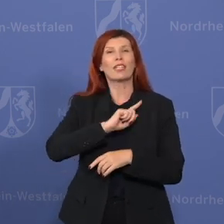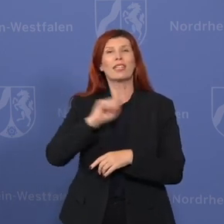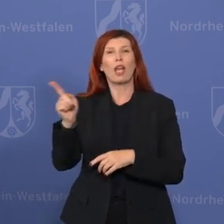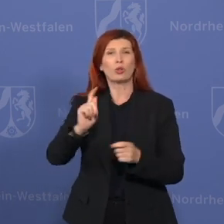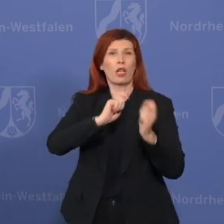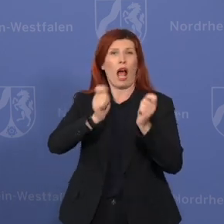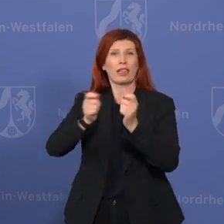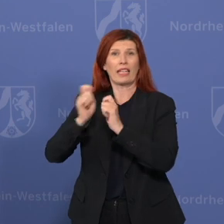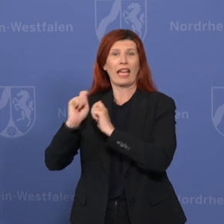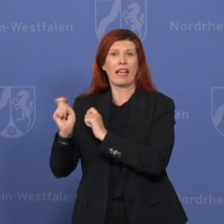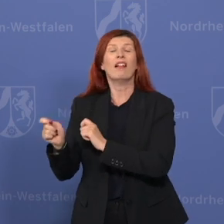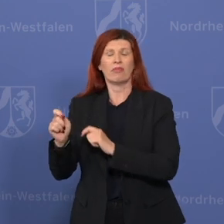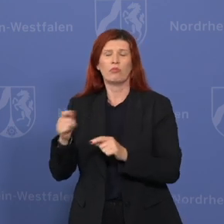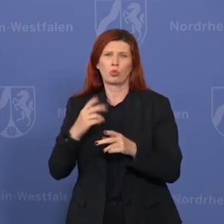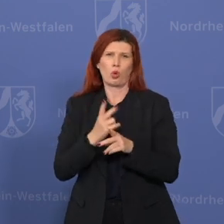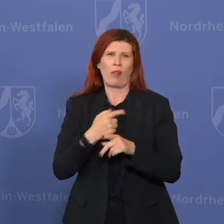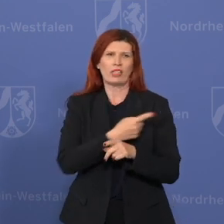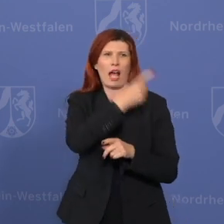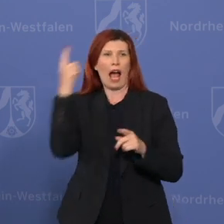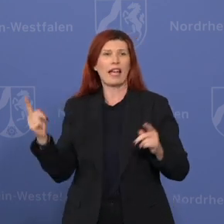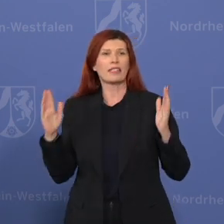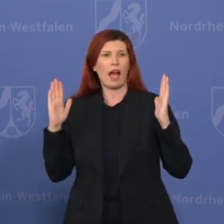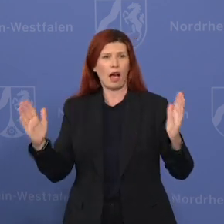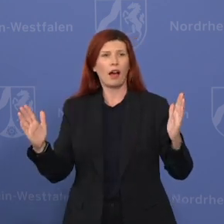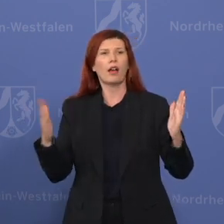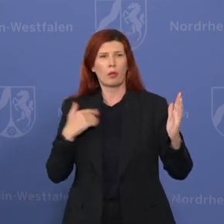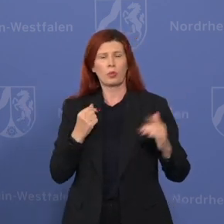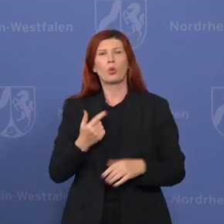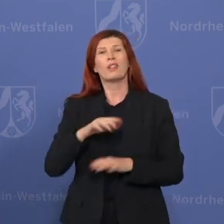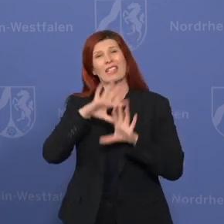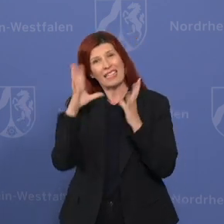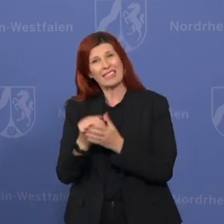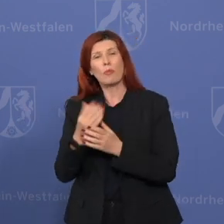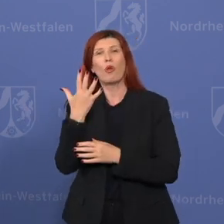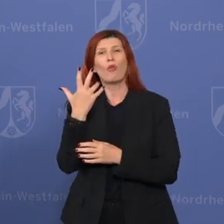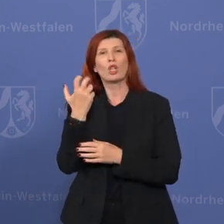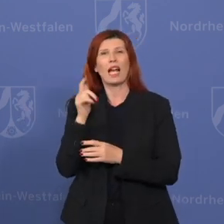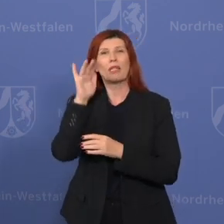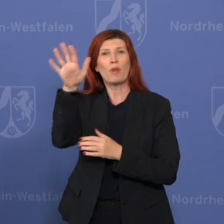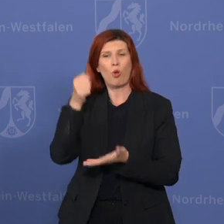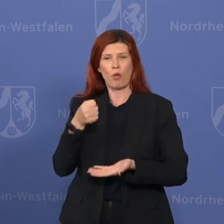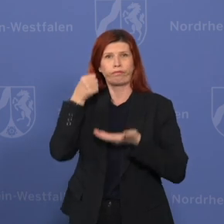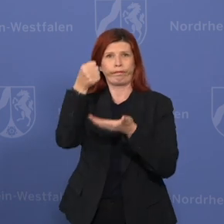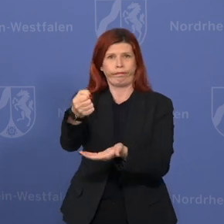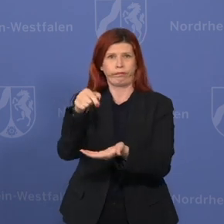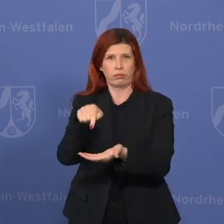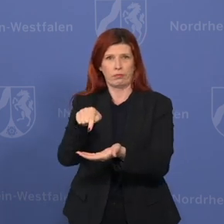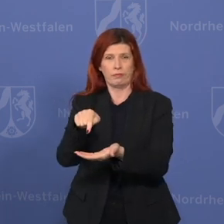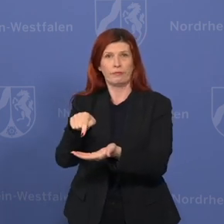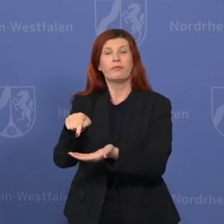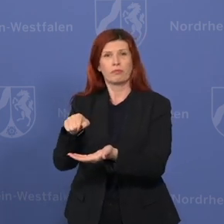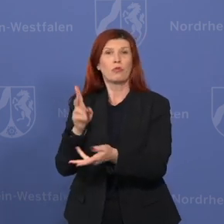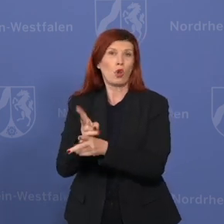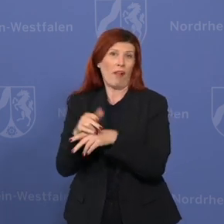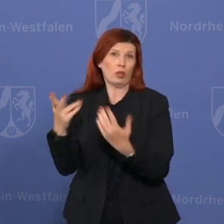schon große Förderprogramme, die das Land Nordrhein-Westfalen auflegt. Hier beim Sofortprogramm